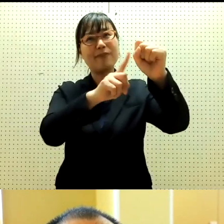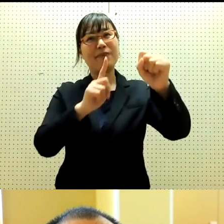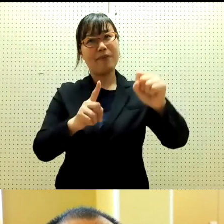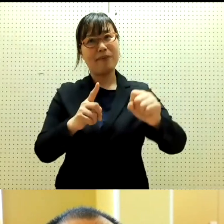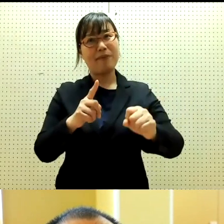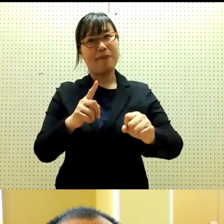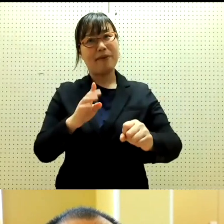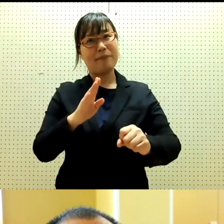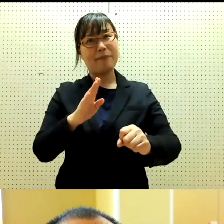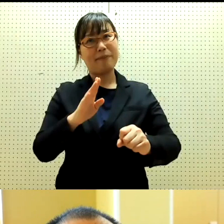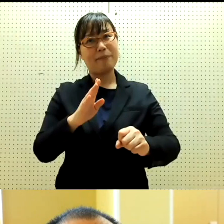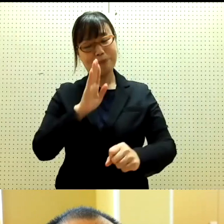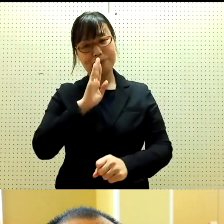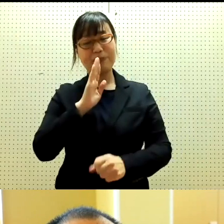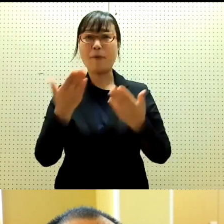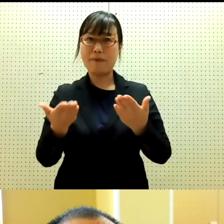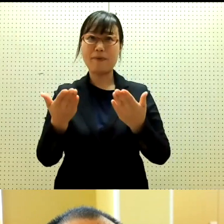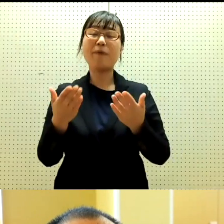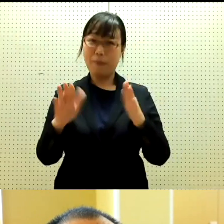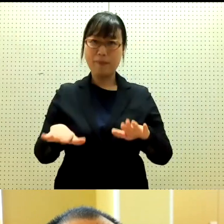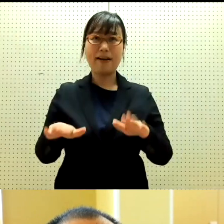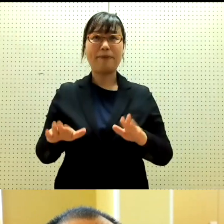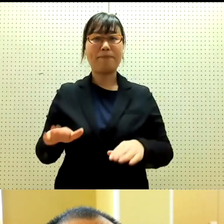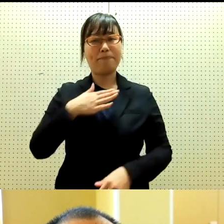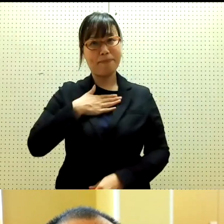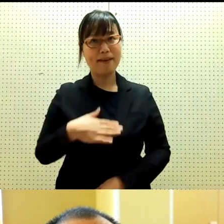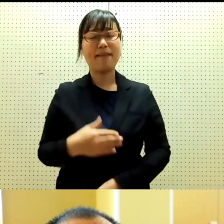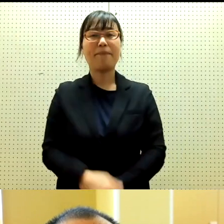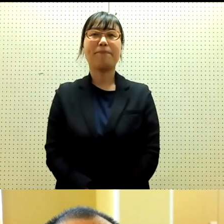意識されたんじゃないかなと思います。で、それから、